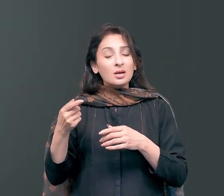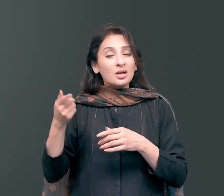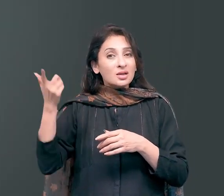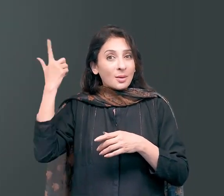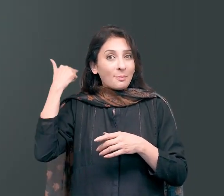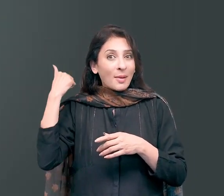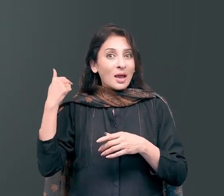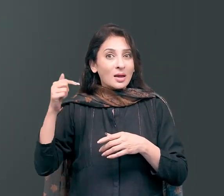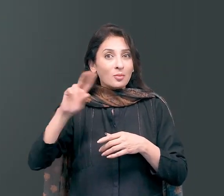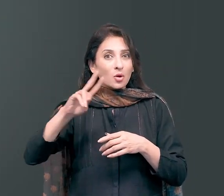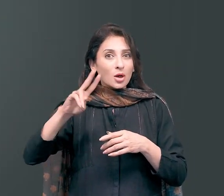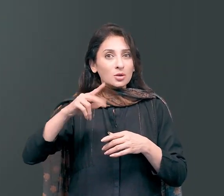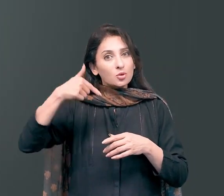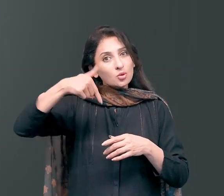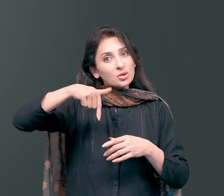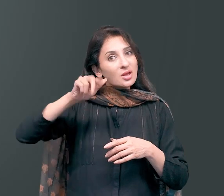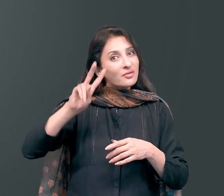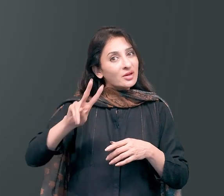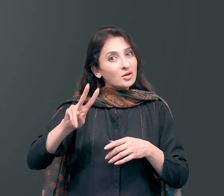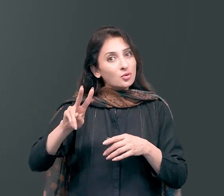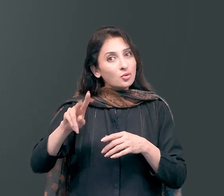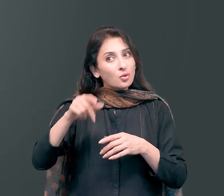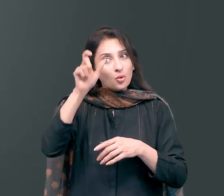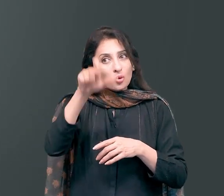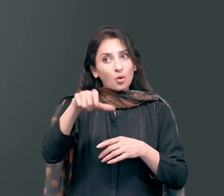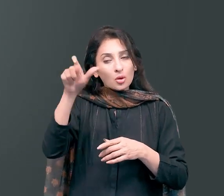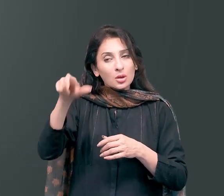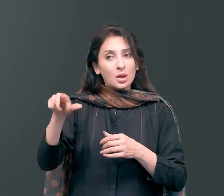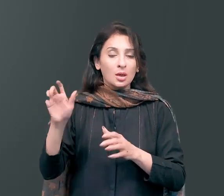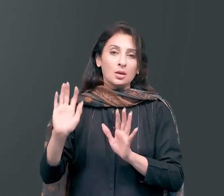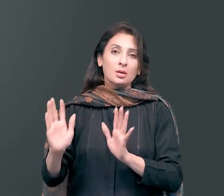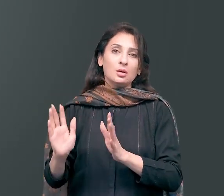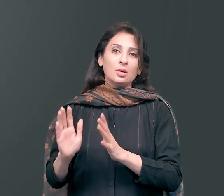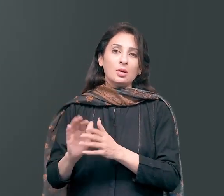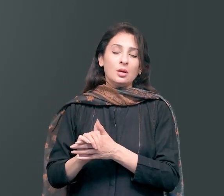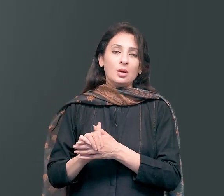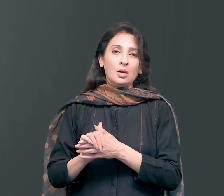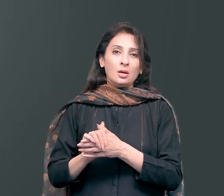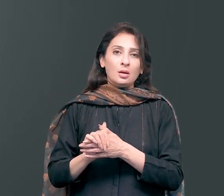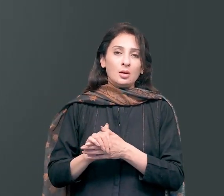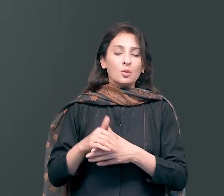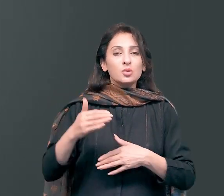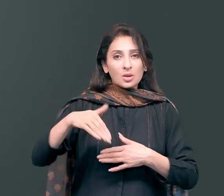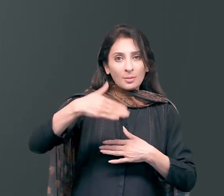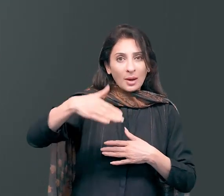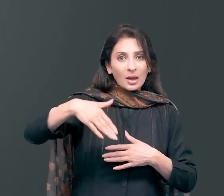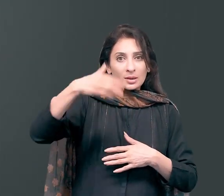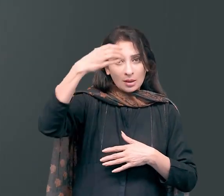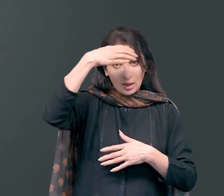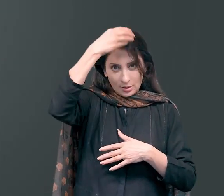تو 72 لوگ تھے۔ قائد اعظم نے جب قرارداد پیش کی تو تقریباً